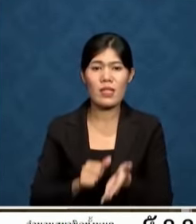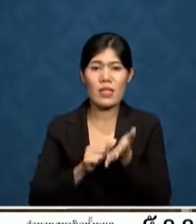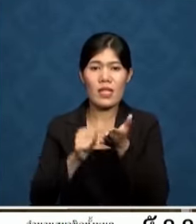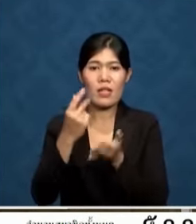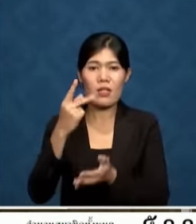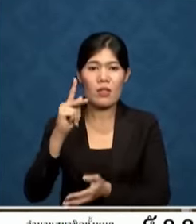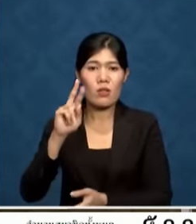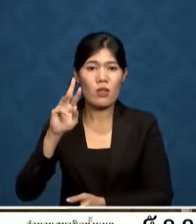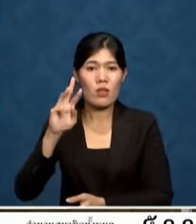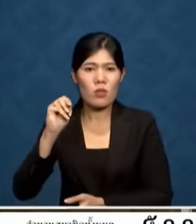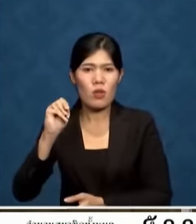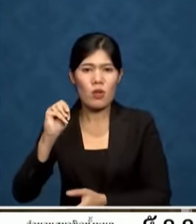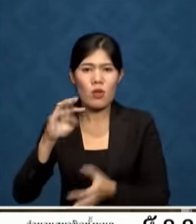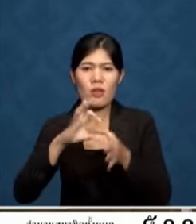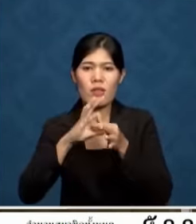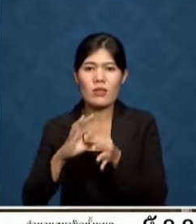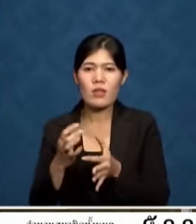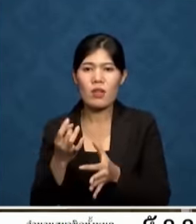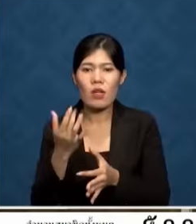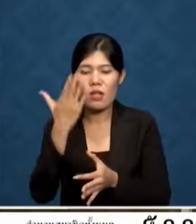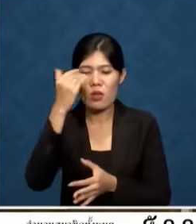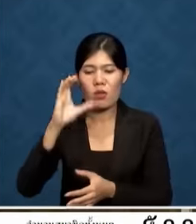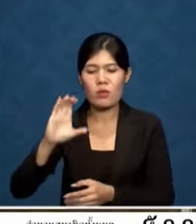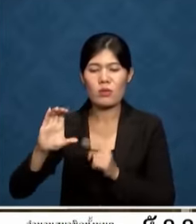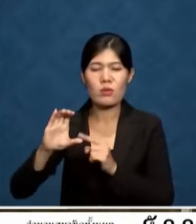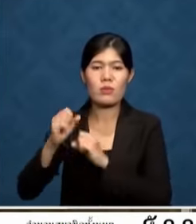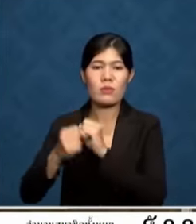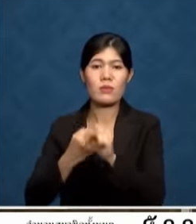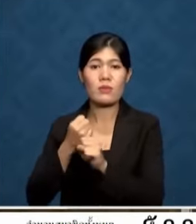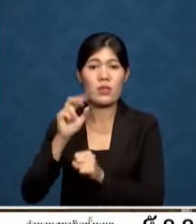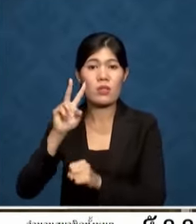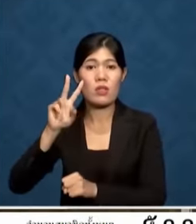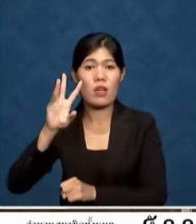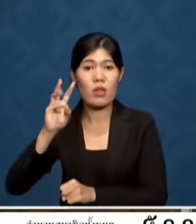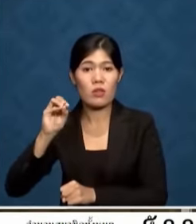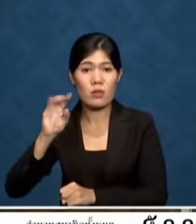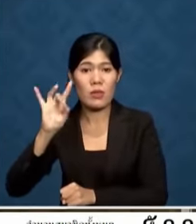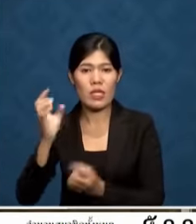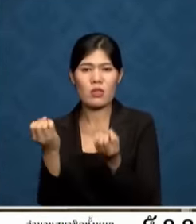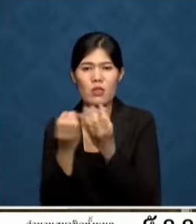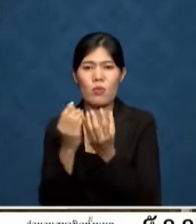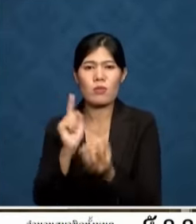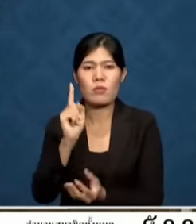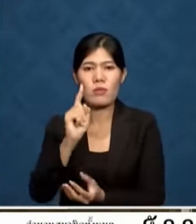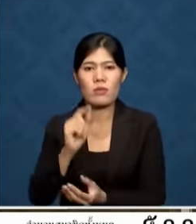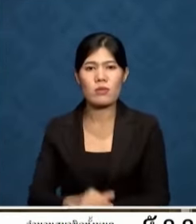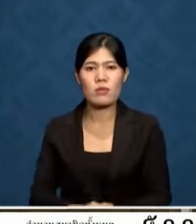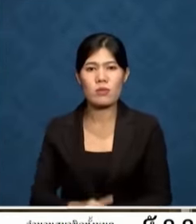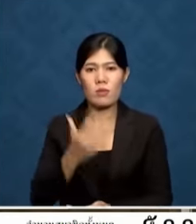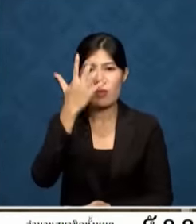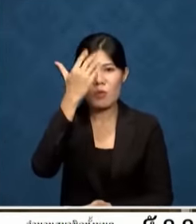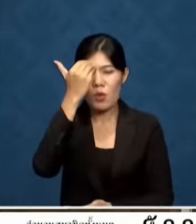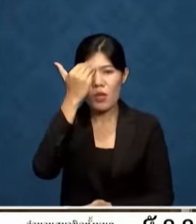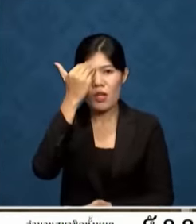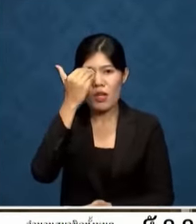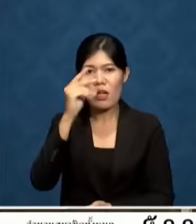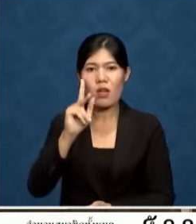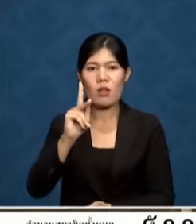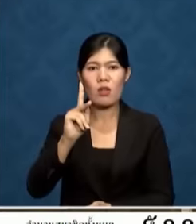ประมาณ 68ผมพูดนอกเรื่องหรือเปล่าเปล่าครับเพราะปรับครมคือการเปลี่ยนตัวคนใช้งบ